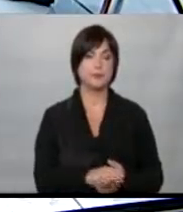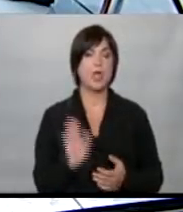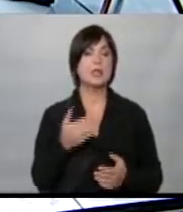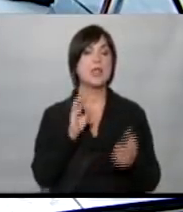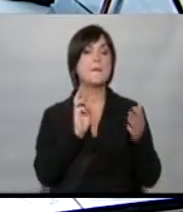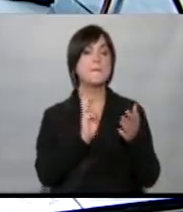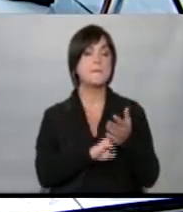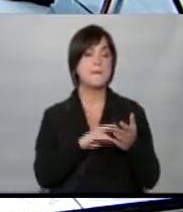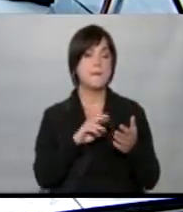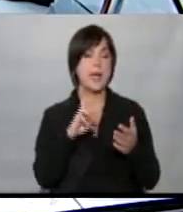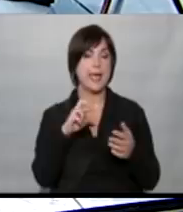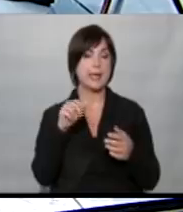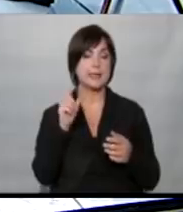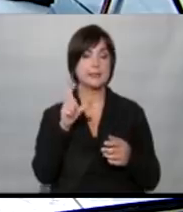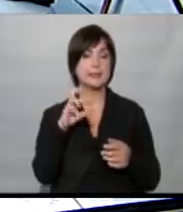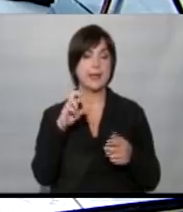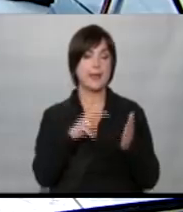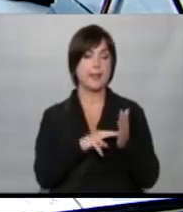Мирсел, повелете.